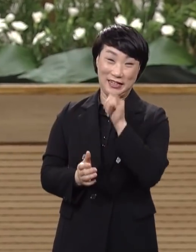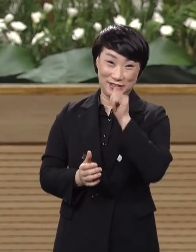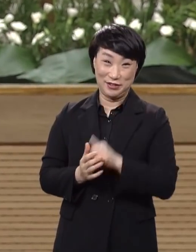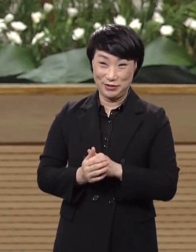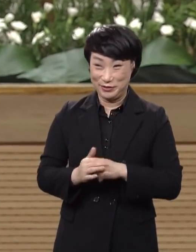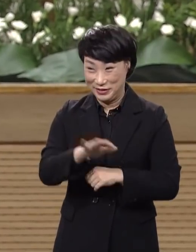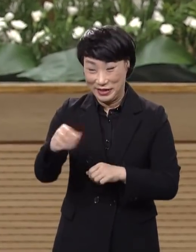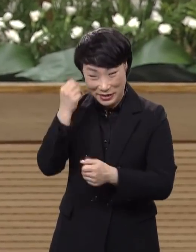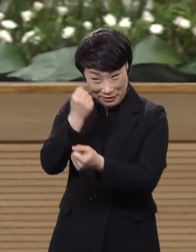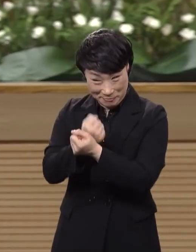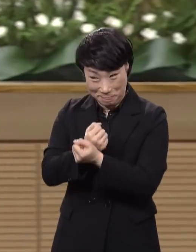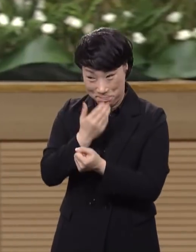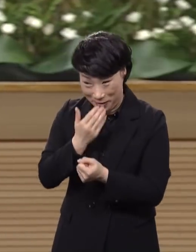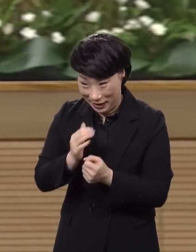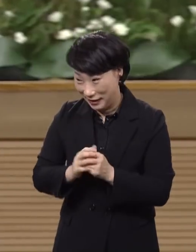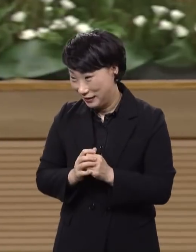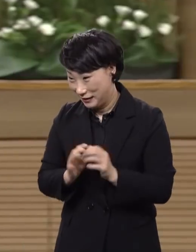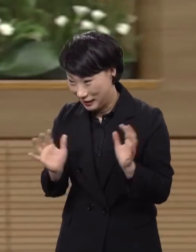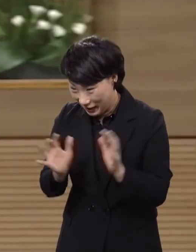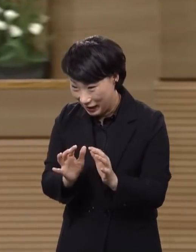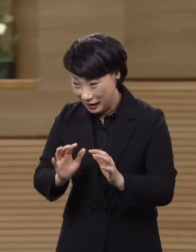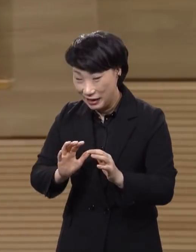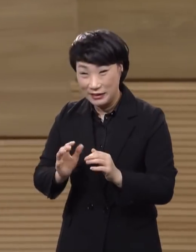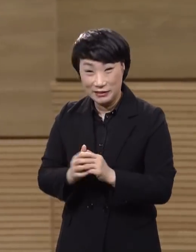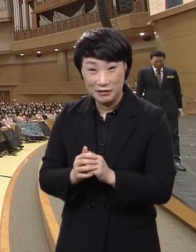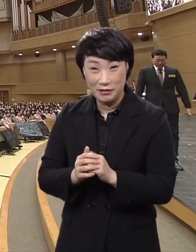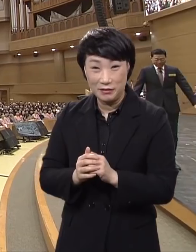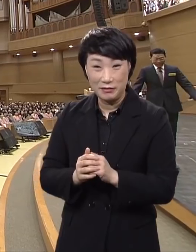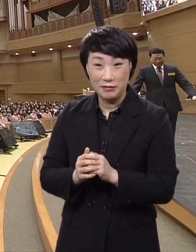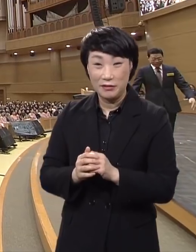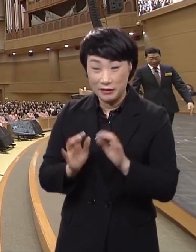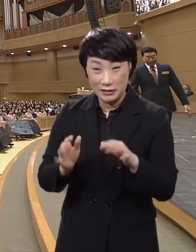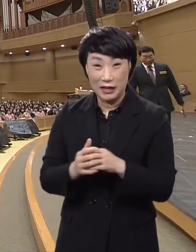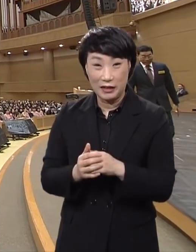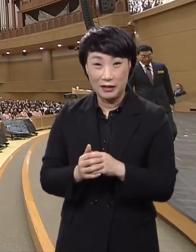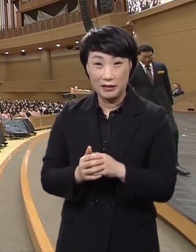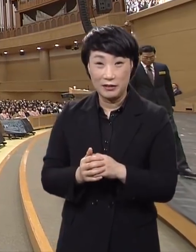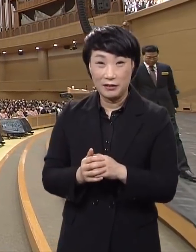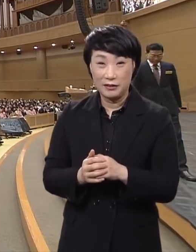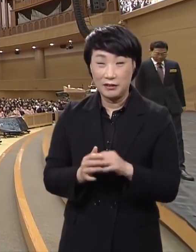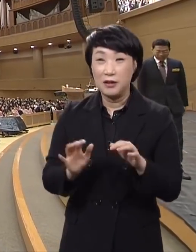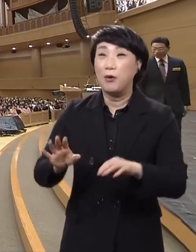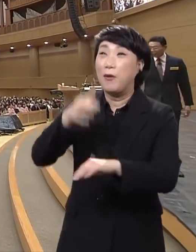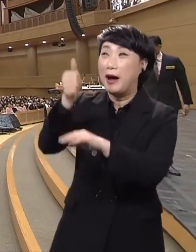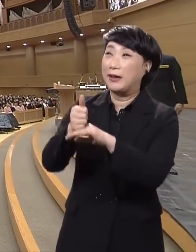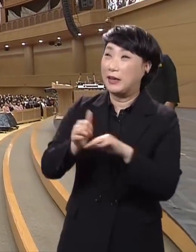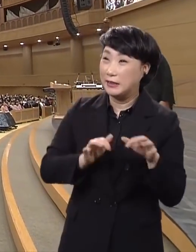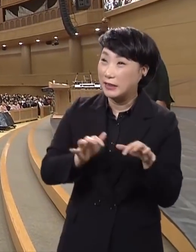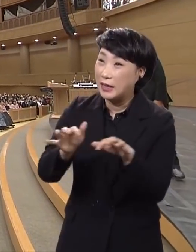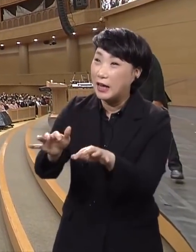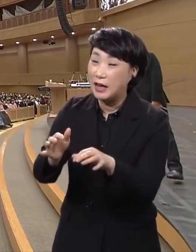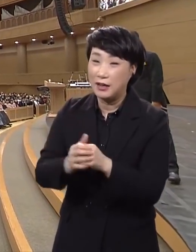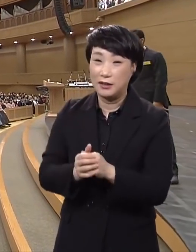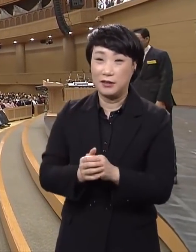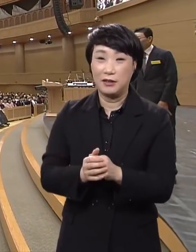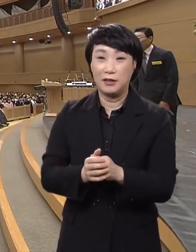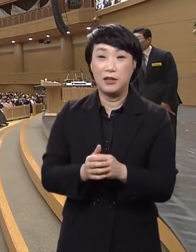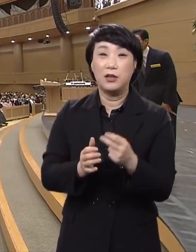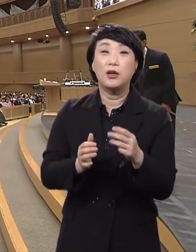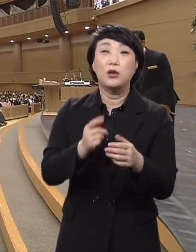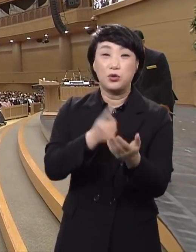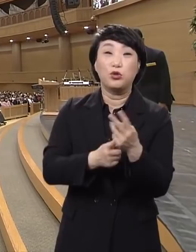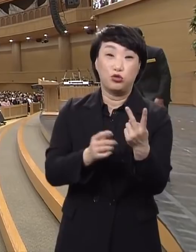우리가 연구할 수 있겠구나 싶어서 이제 왕에게 갑니다. 두